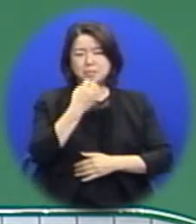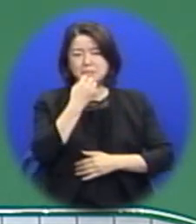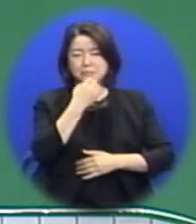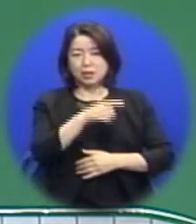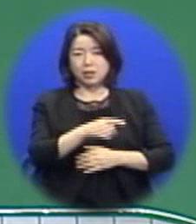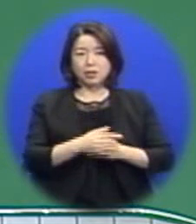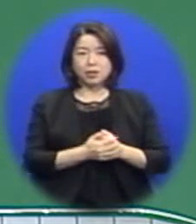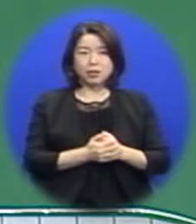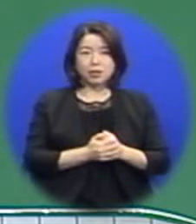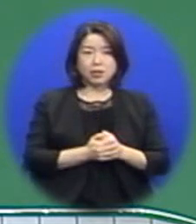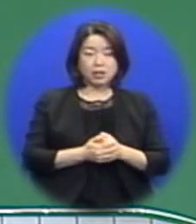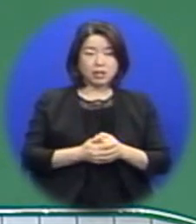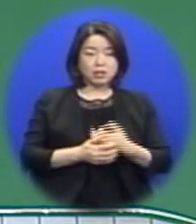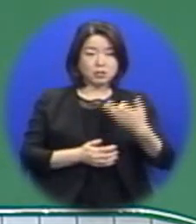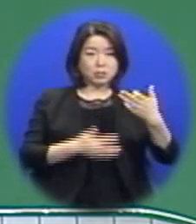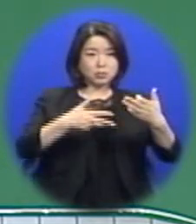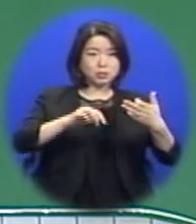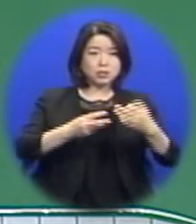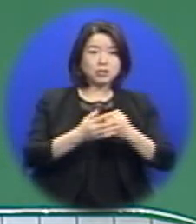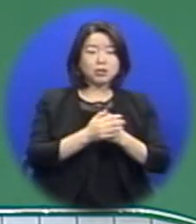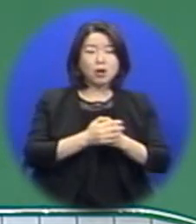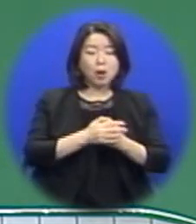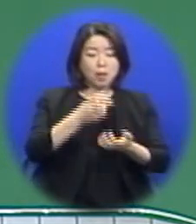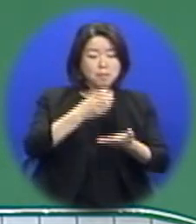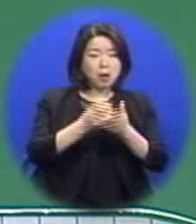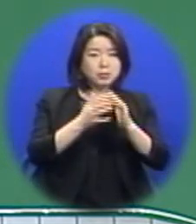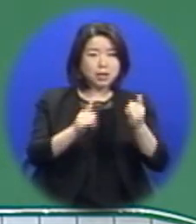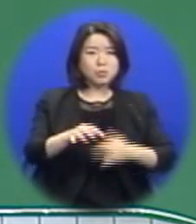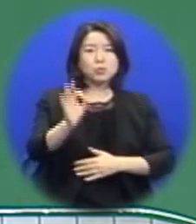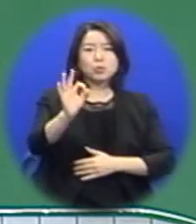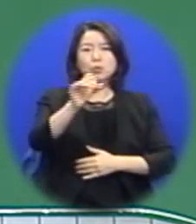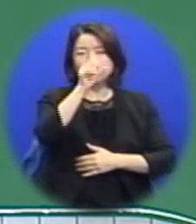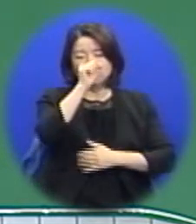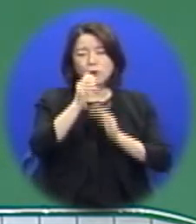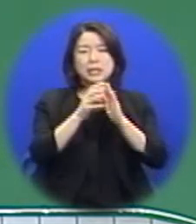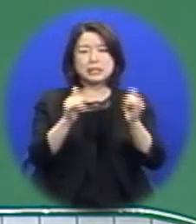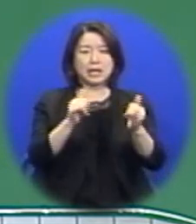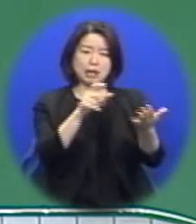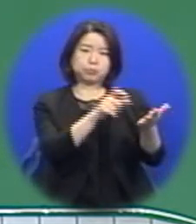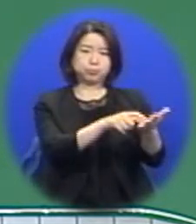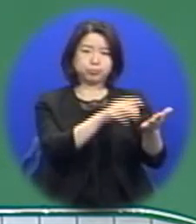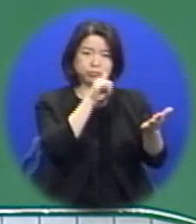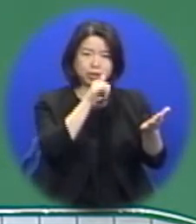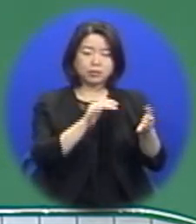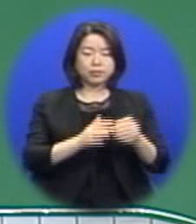14절에 바리새인들은 돈을 좋아하는 자들이라 그렇게 말했어요.